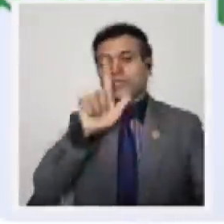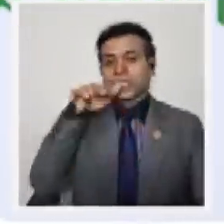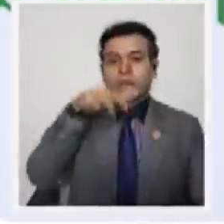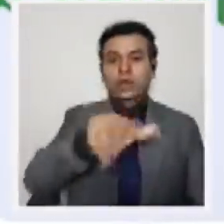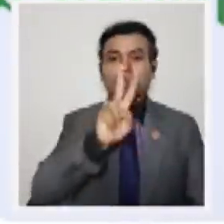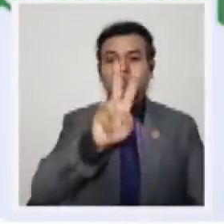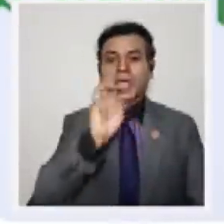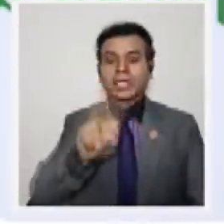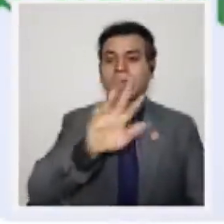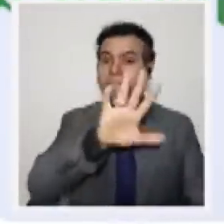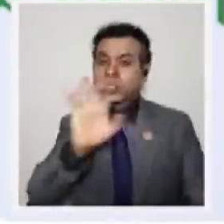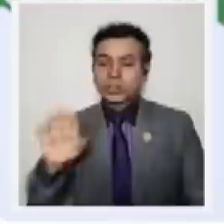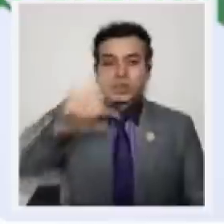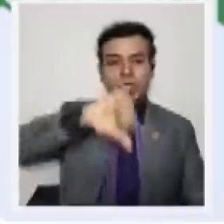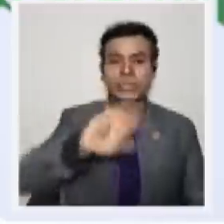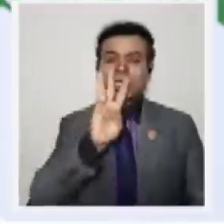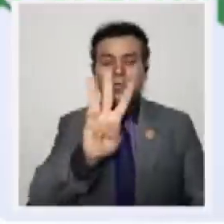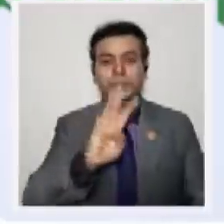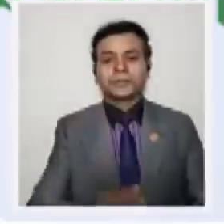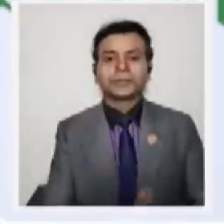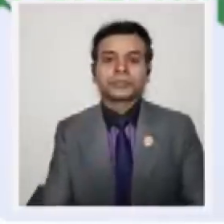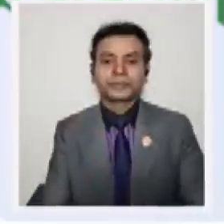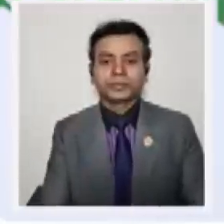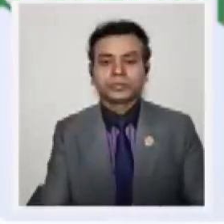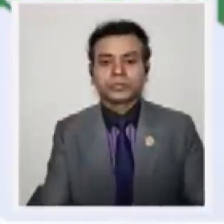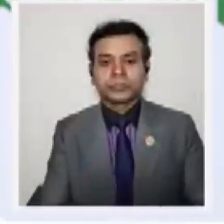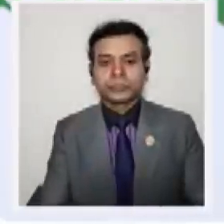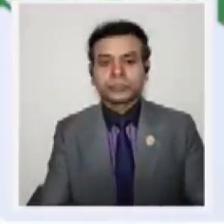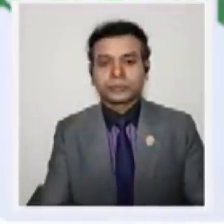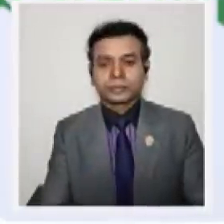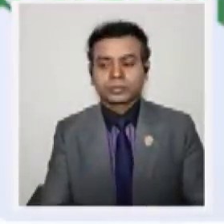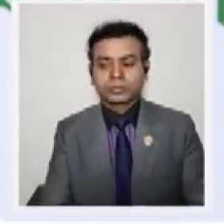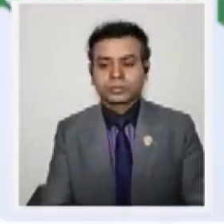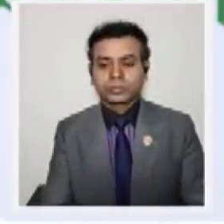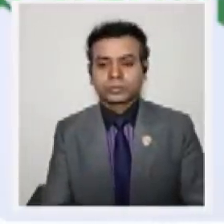ক্যান্টনমেন্ট রেল স্টেশন সহ সর্বমোট স্ক্রিনিং হয়েছেন